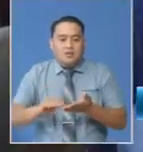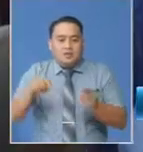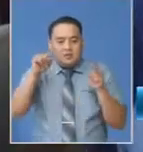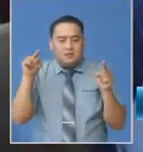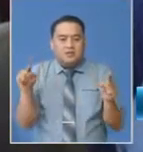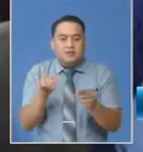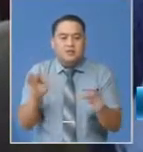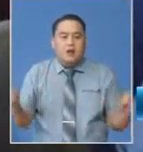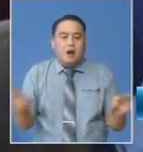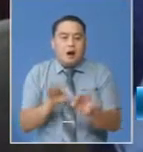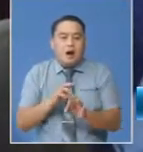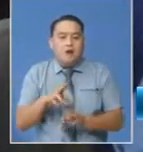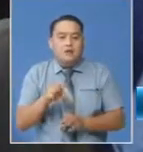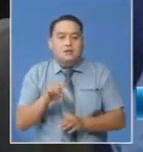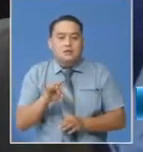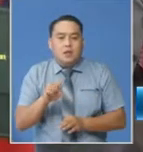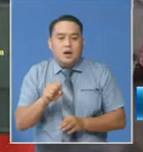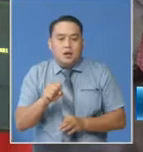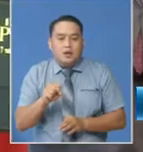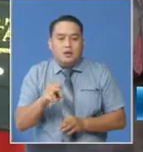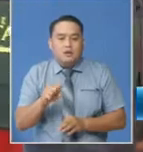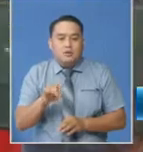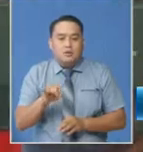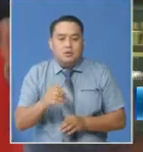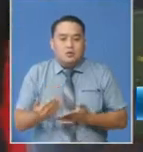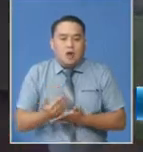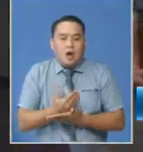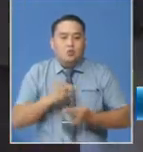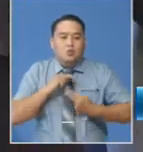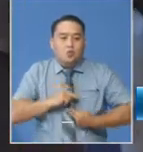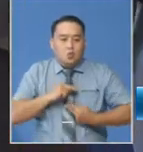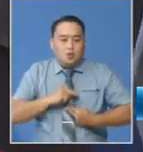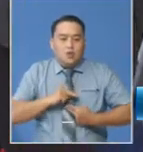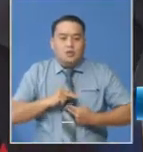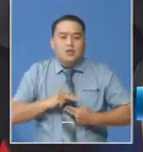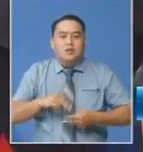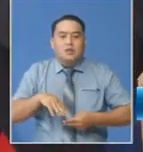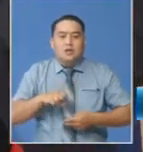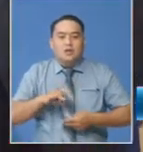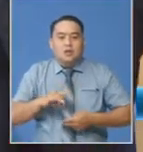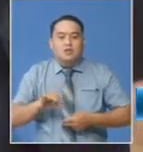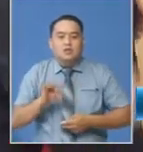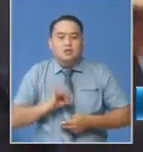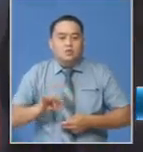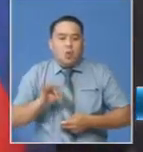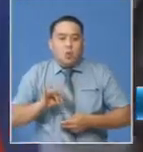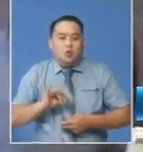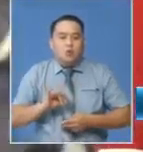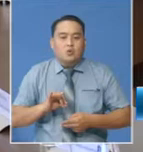известного айтыса, Акынсары и Биржан-Сала и собрание трудов о истории Татарстана.